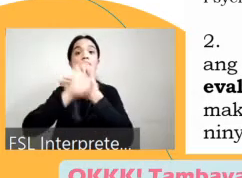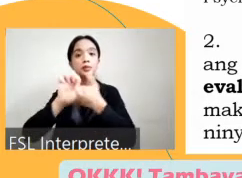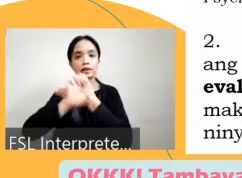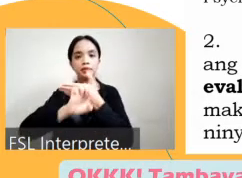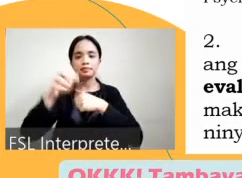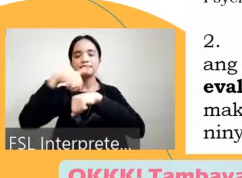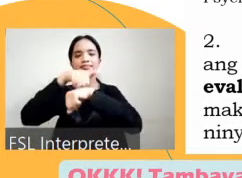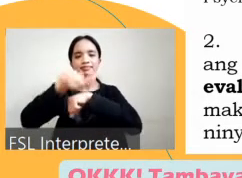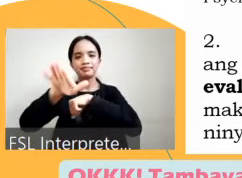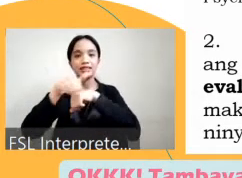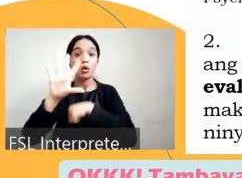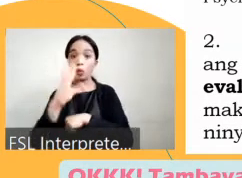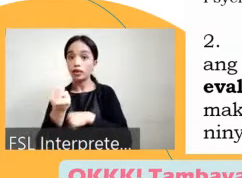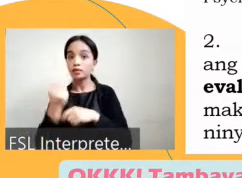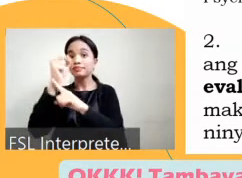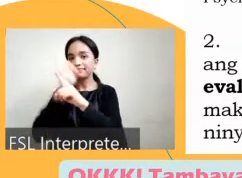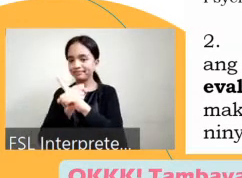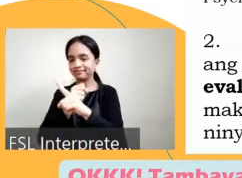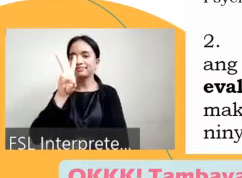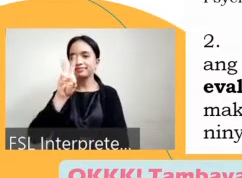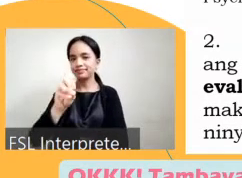ng September ng DepEd.